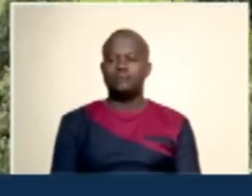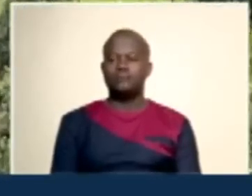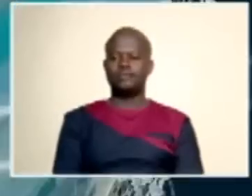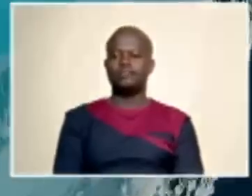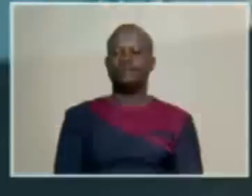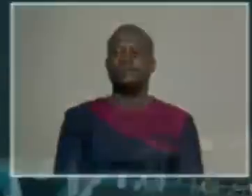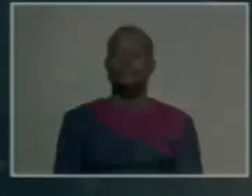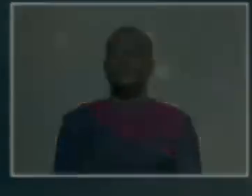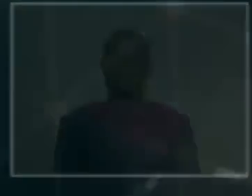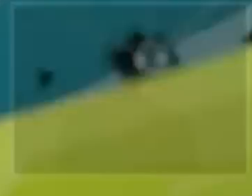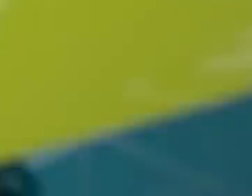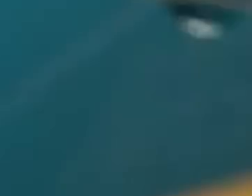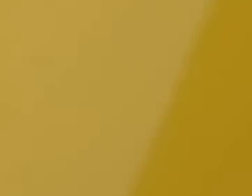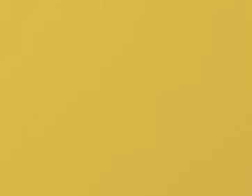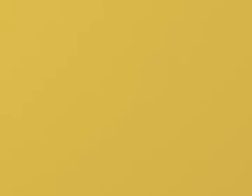Ruhango